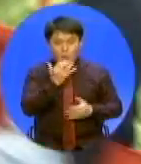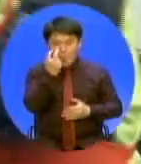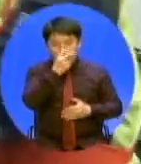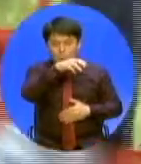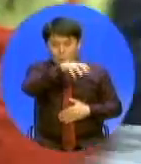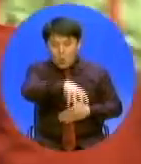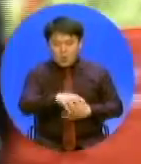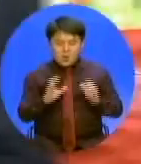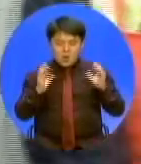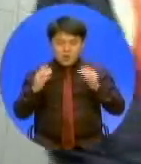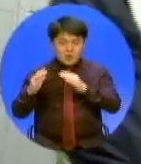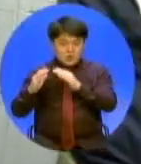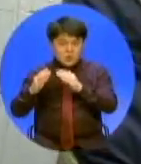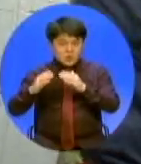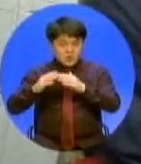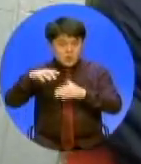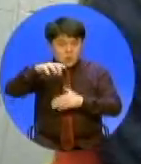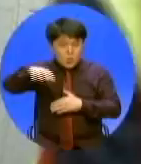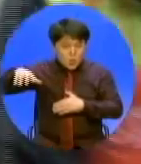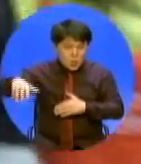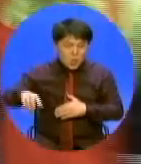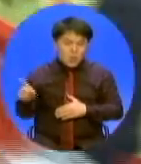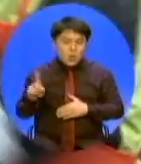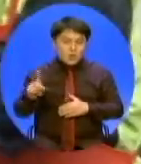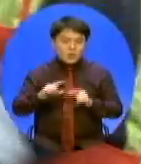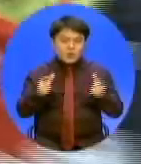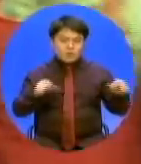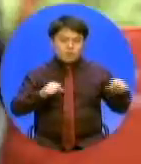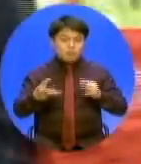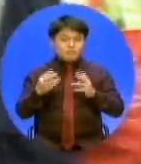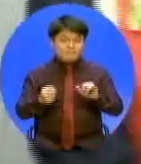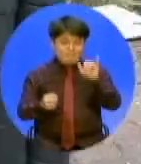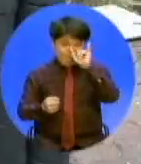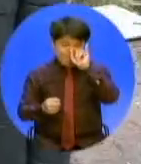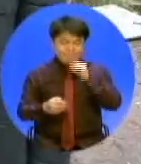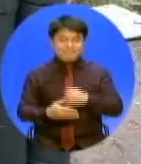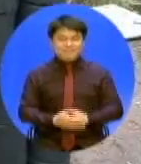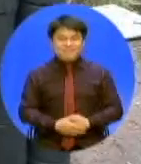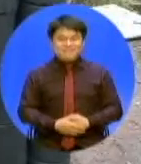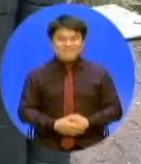시설, 어린이 시설 이런 시설에서도 여러 가지를 많이 합니다.